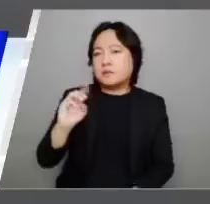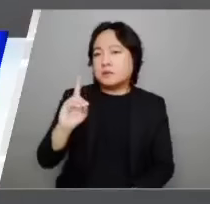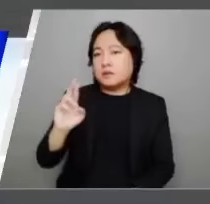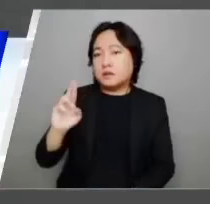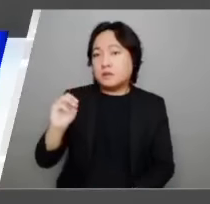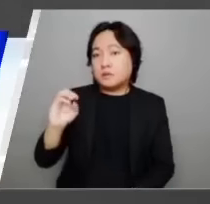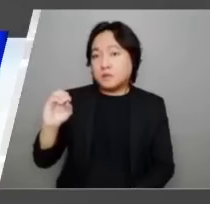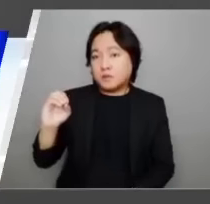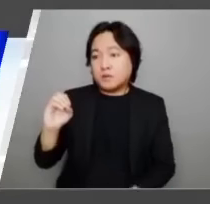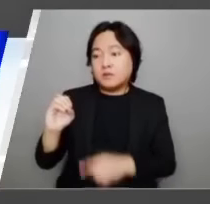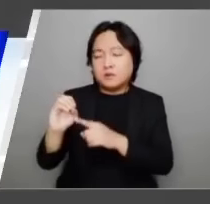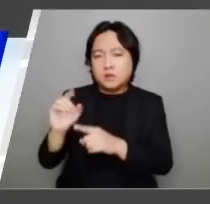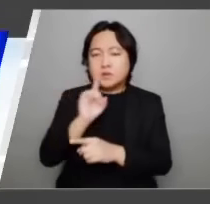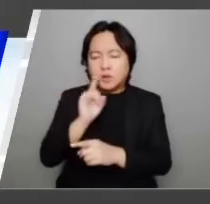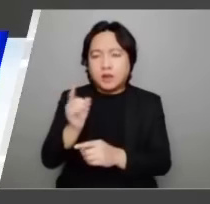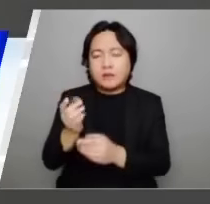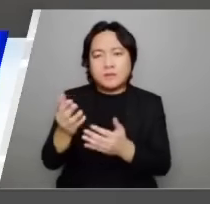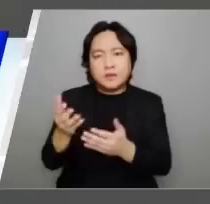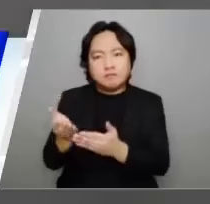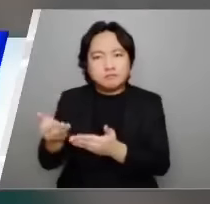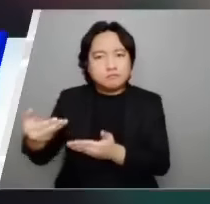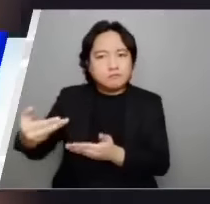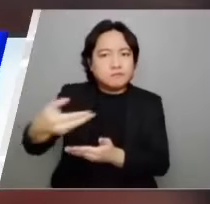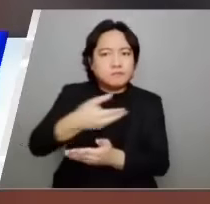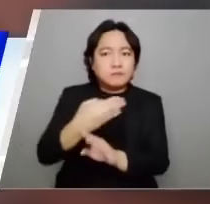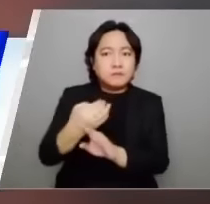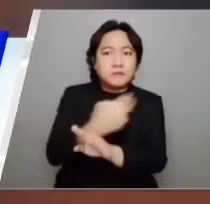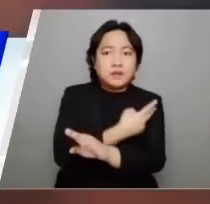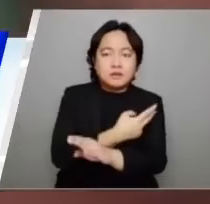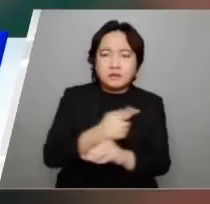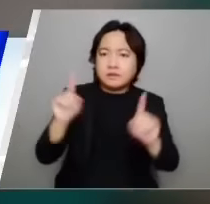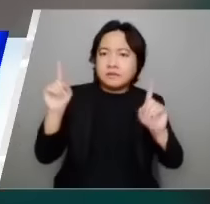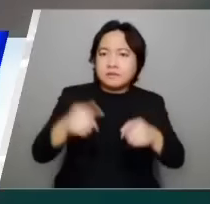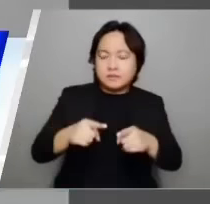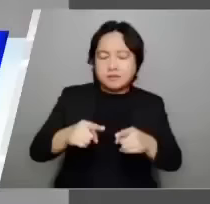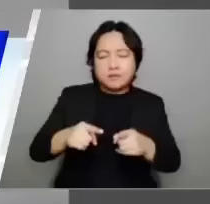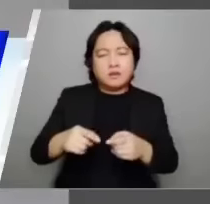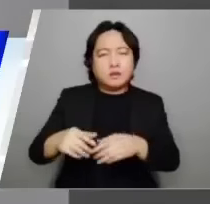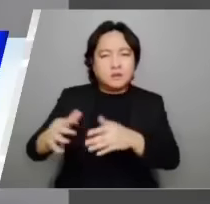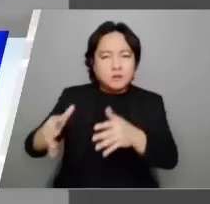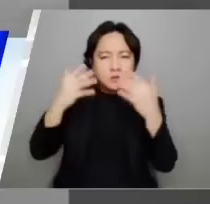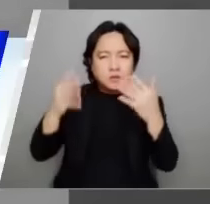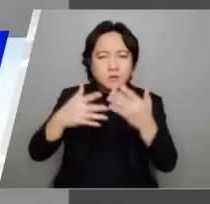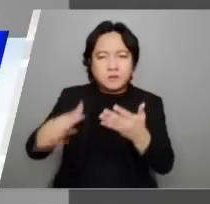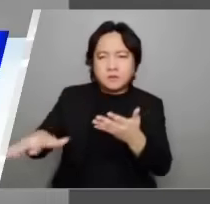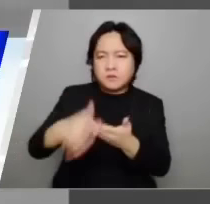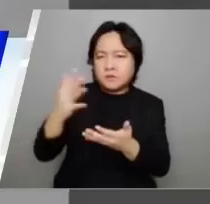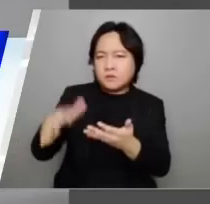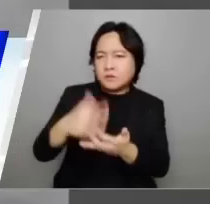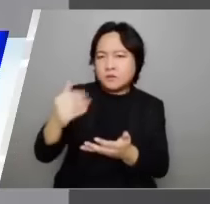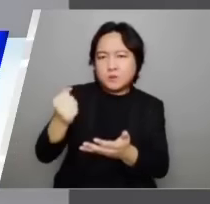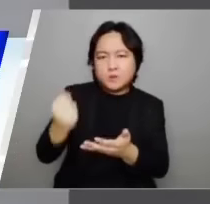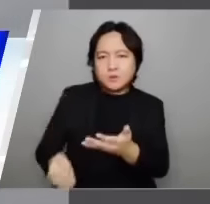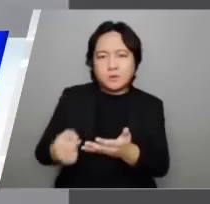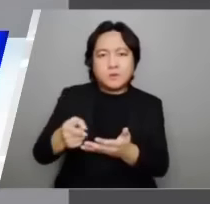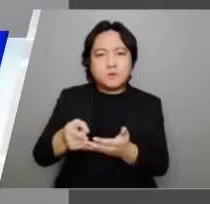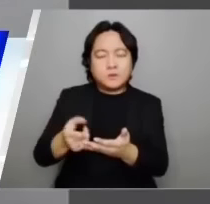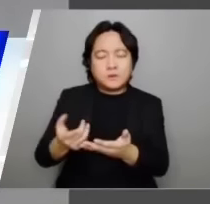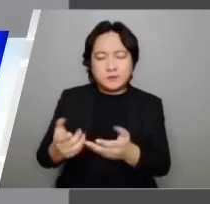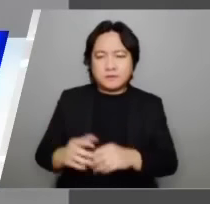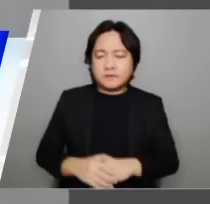mga mangingisda sa Barangay Binwangan nang hampasin ng malalakas na hangin at alon. Agad daw nagsagawa ng search and rescue operation